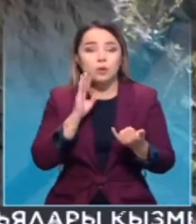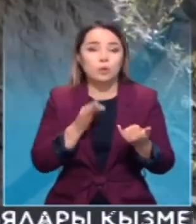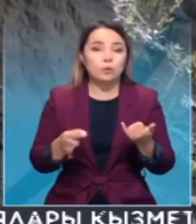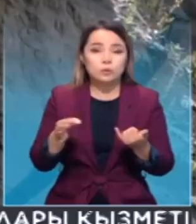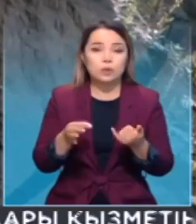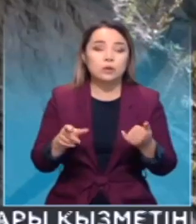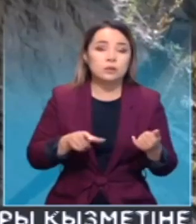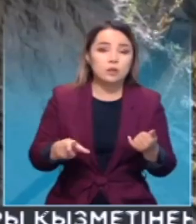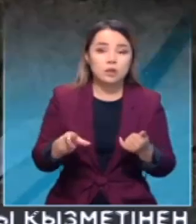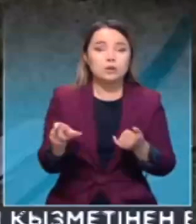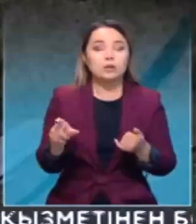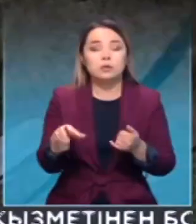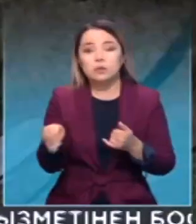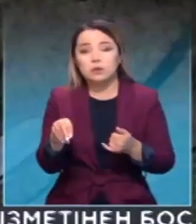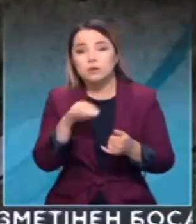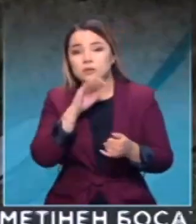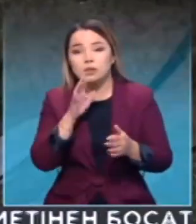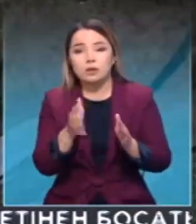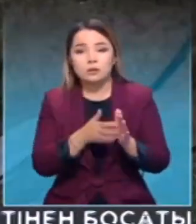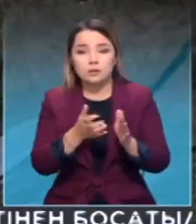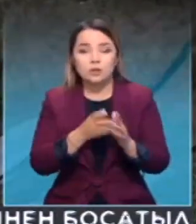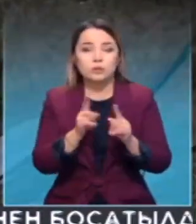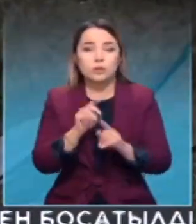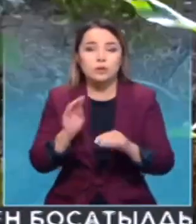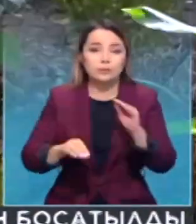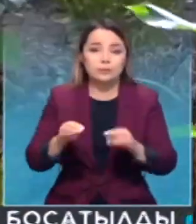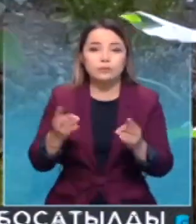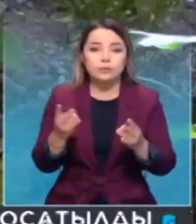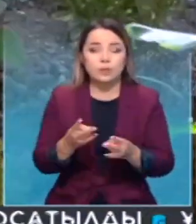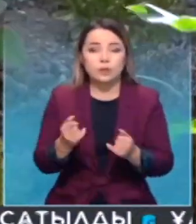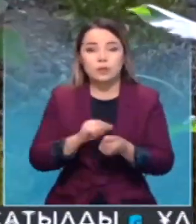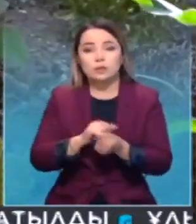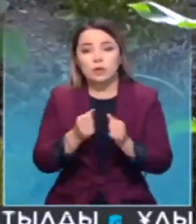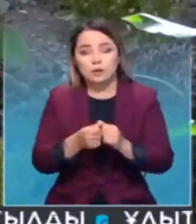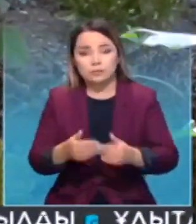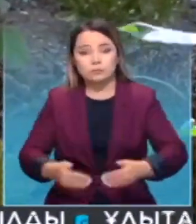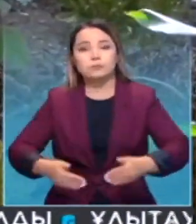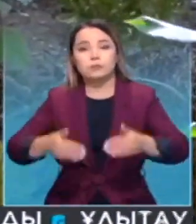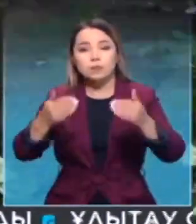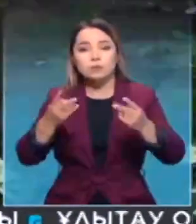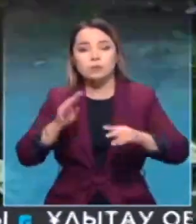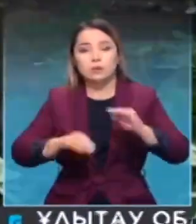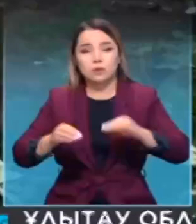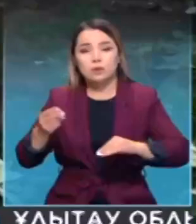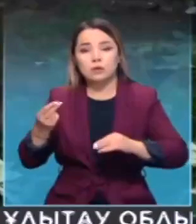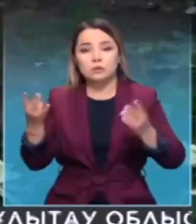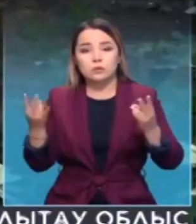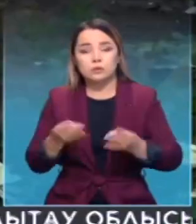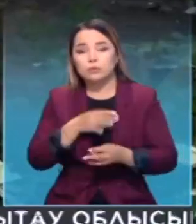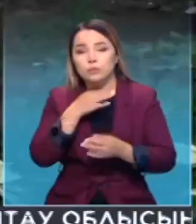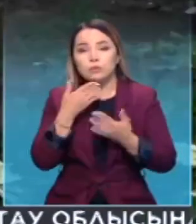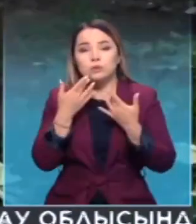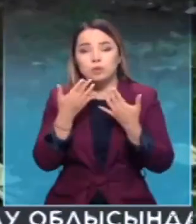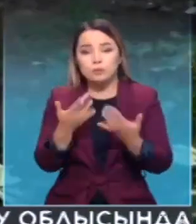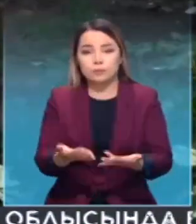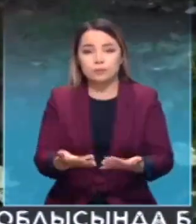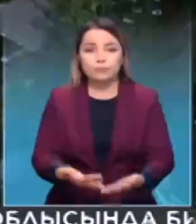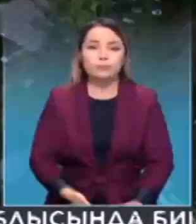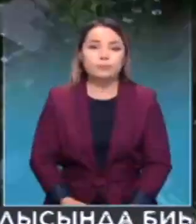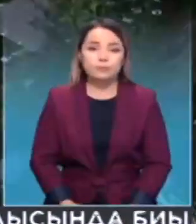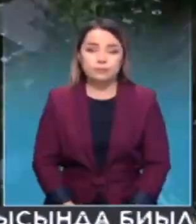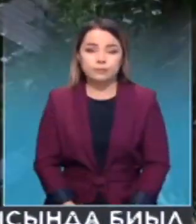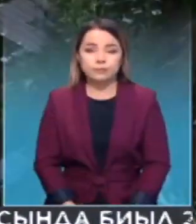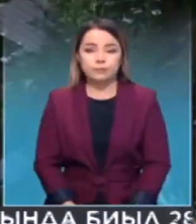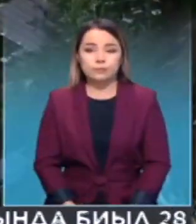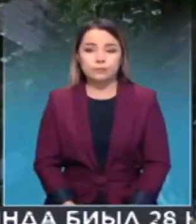үшін құр топырақ жеткіліксіз, таспенде көмеу керек. Сондықтан бұл жұмыстарға қыруар қаржы қажет. Жақсыбек Кемал, Аманжол Айтмағанбетов,